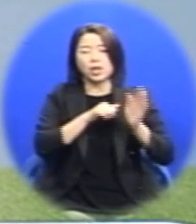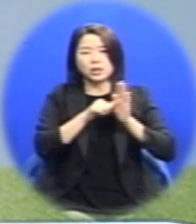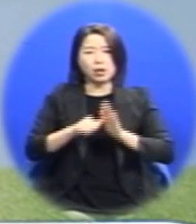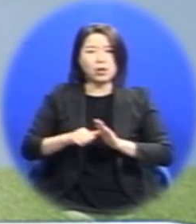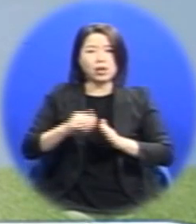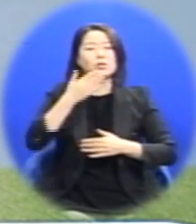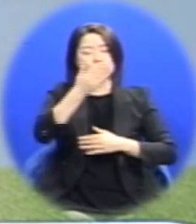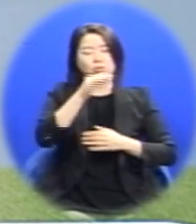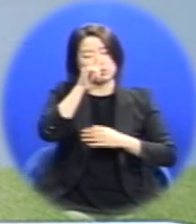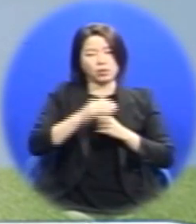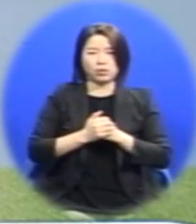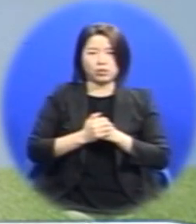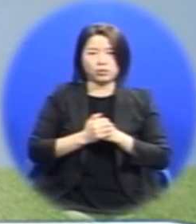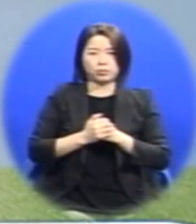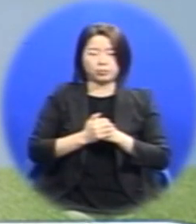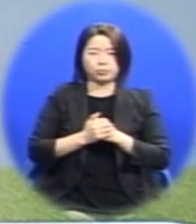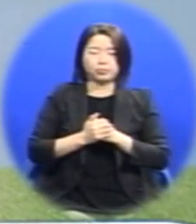참아내어지는 거예요.